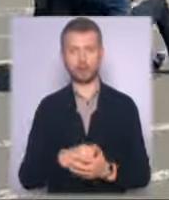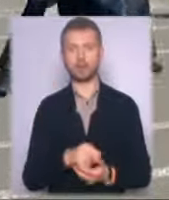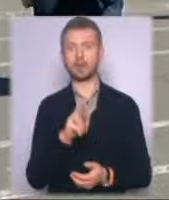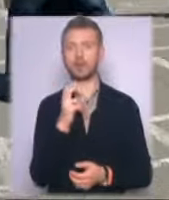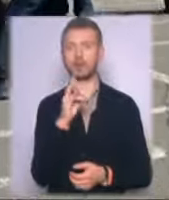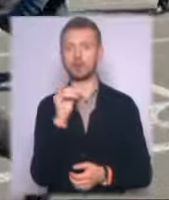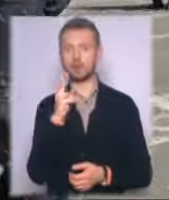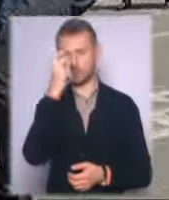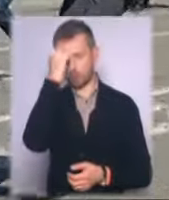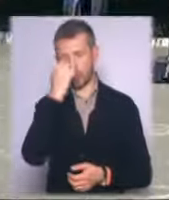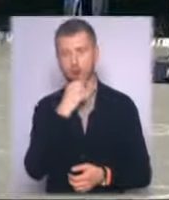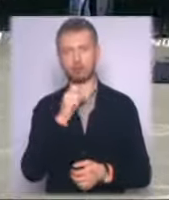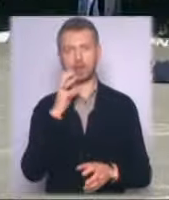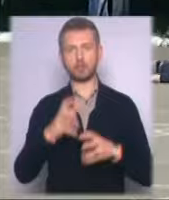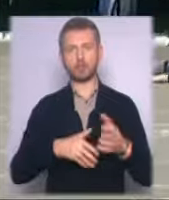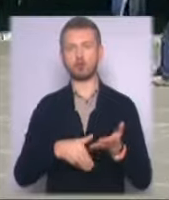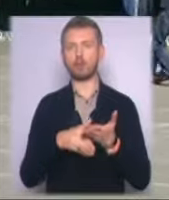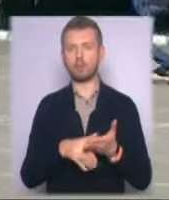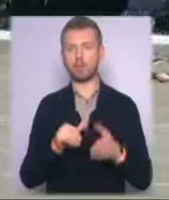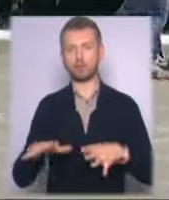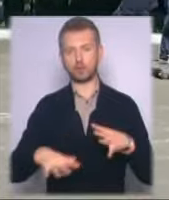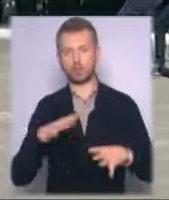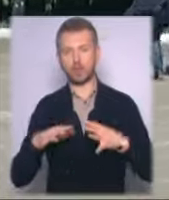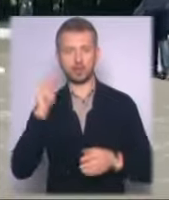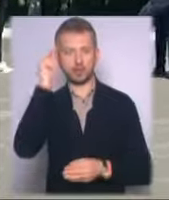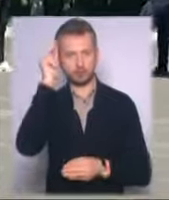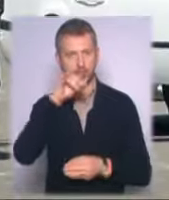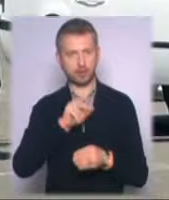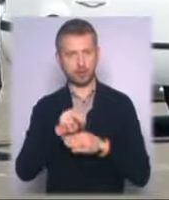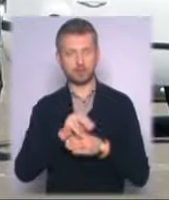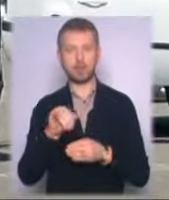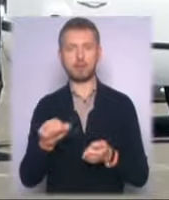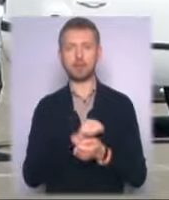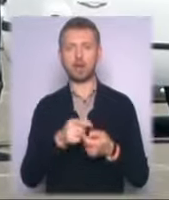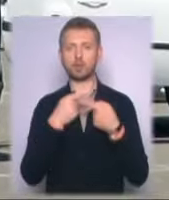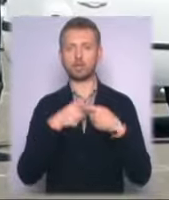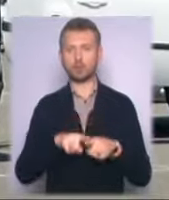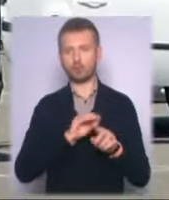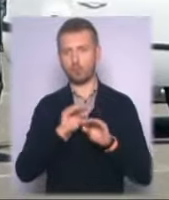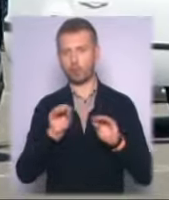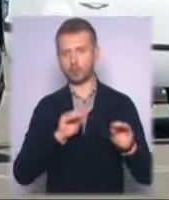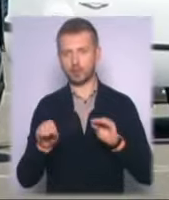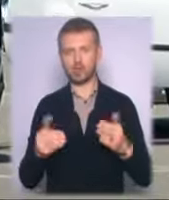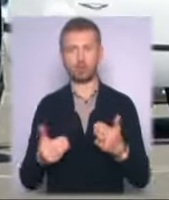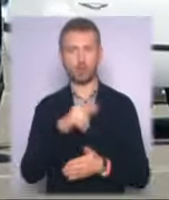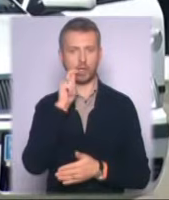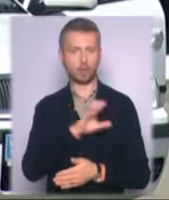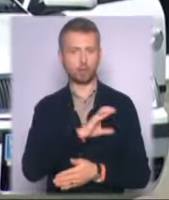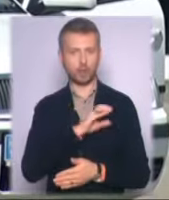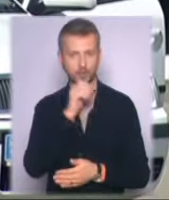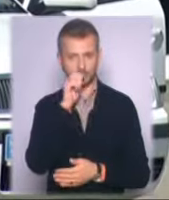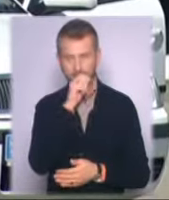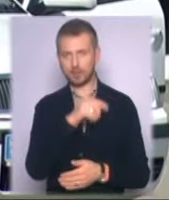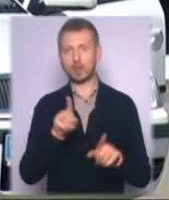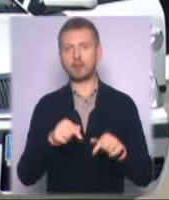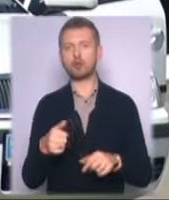Яценюк подякував за міжнародну допомогу у тренуванні, навчанні та матеріально-технічному оснащенні нової української поліції. Також прем'єр